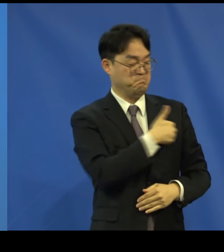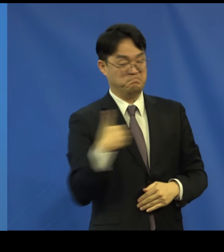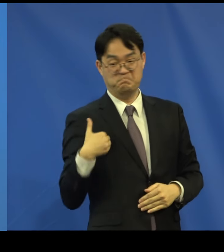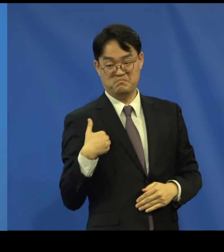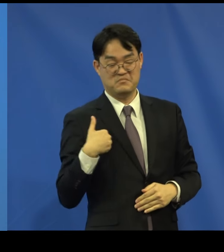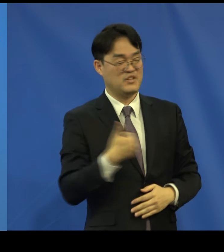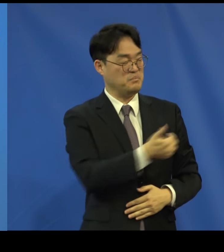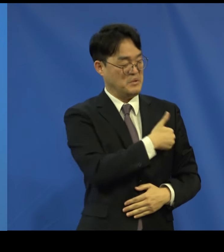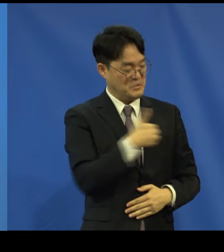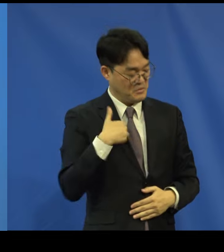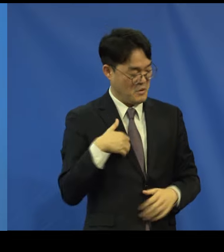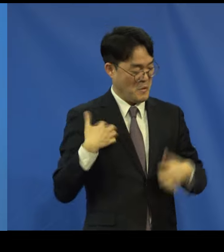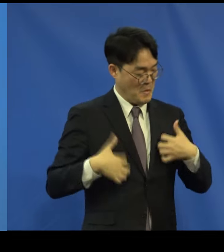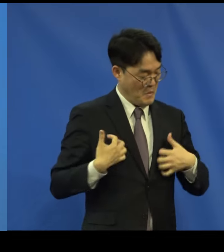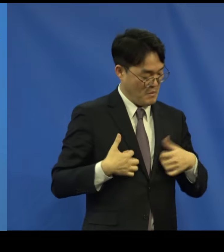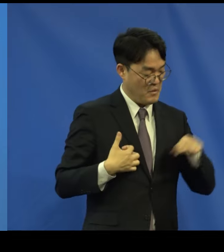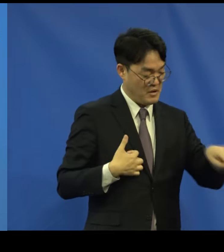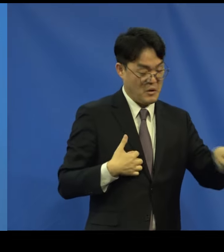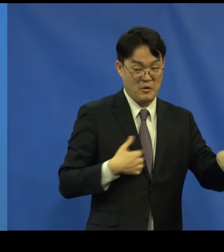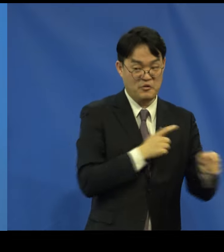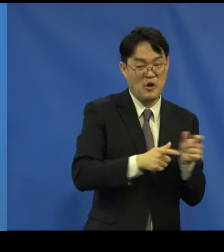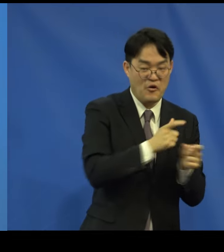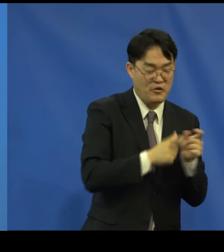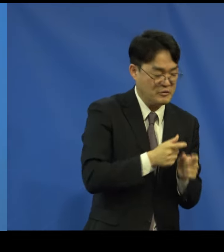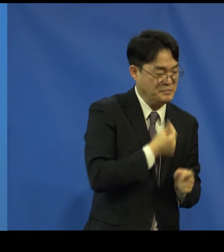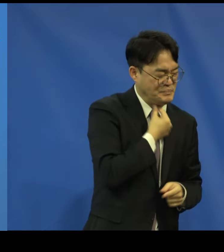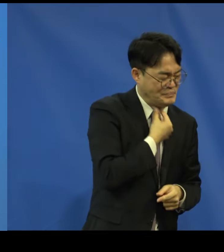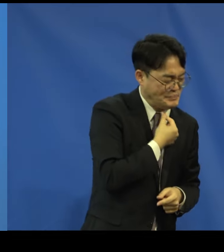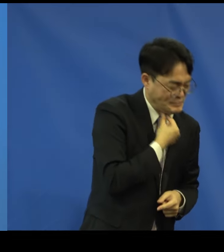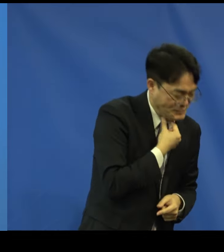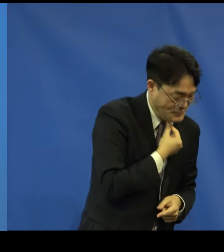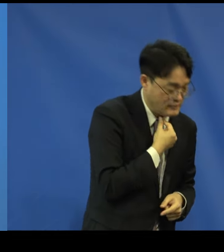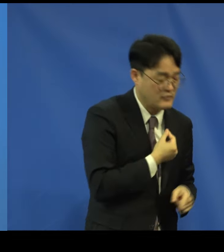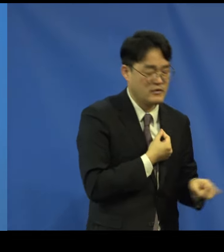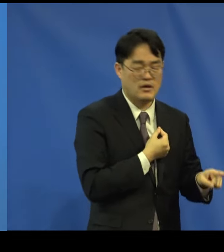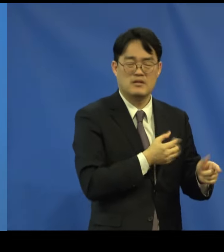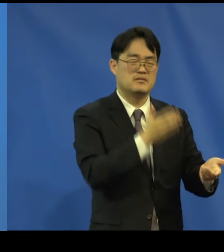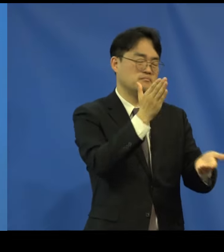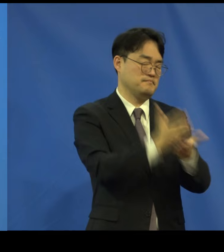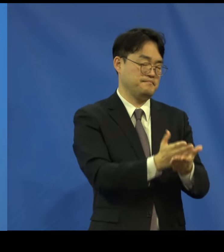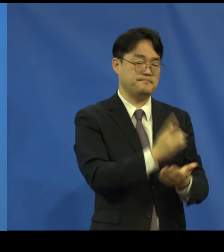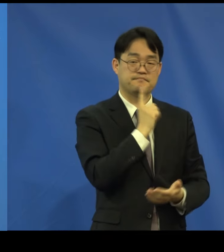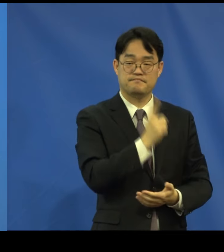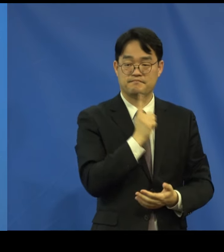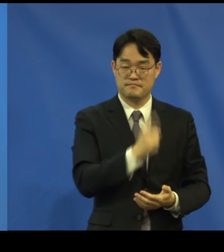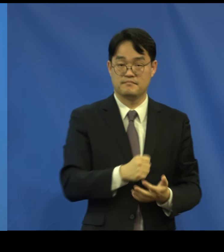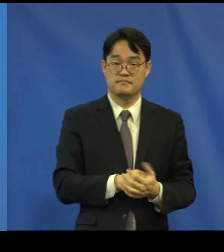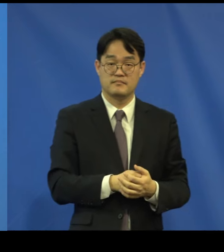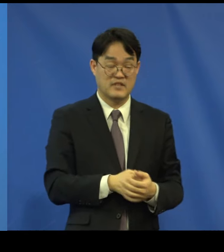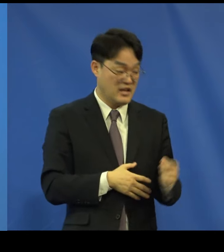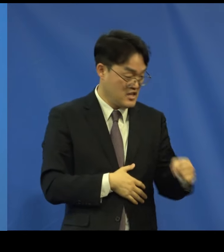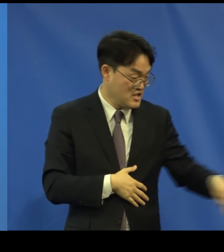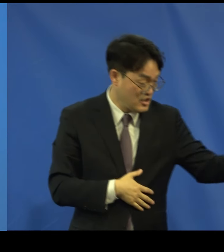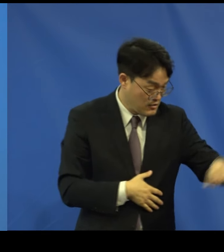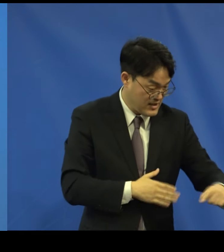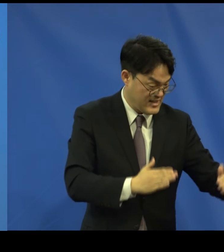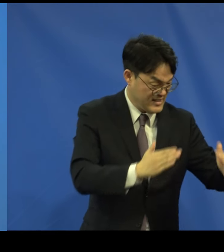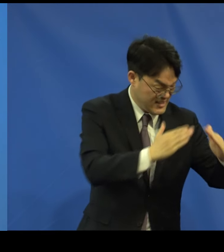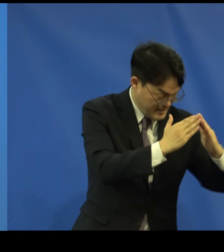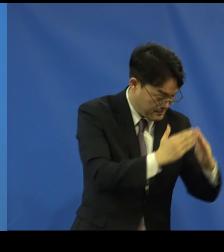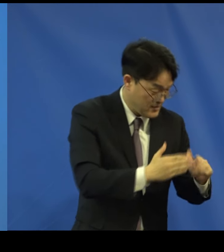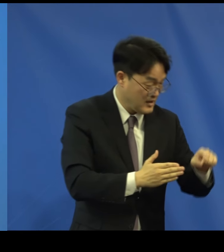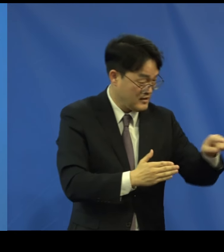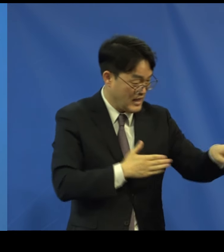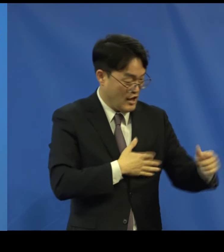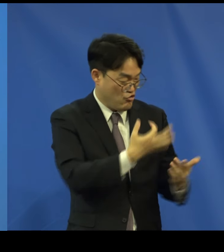순간 우리는 절망하게 돼요. 왜? 내가 고작 이것 때문에 내 30년, 40년, 아니 내 인생, 내 청춘을 쏟아부었는가? 고작